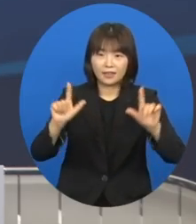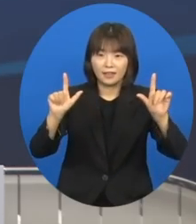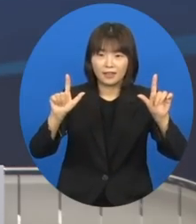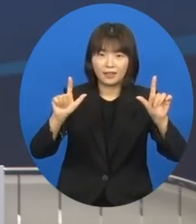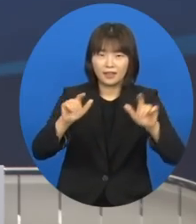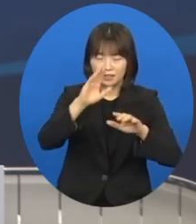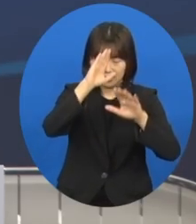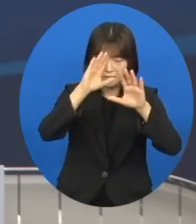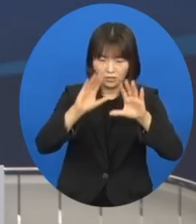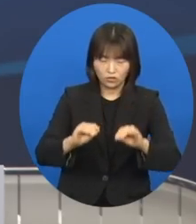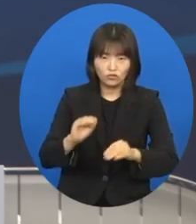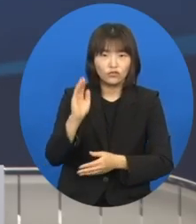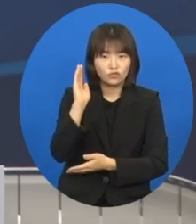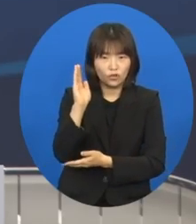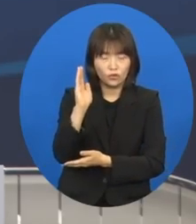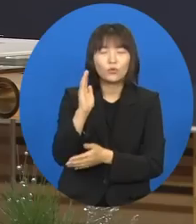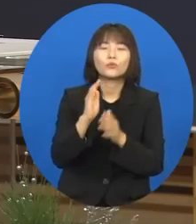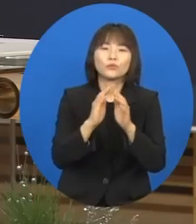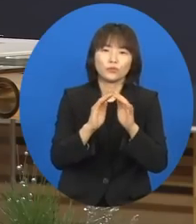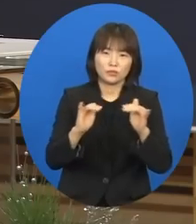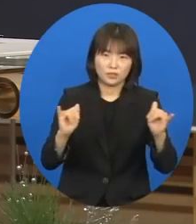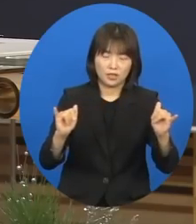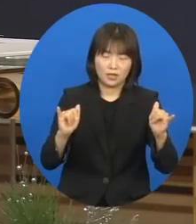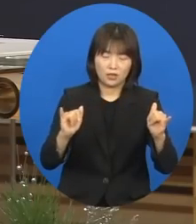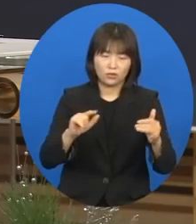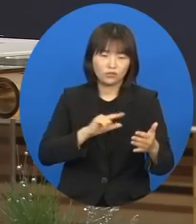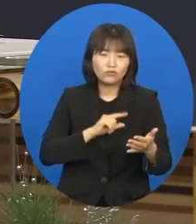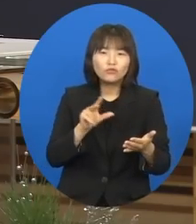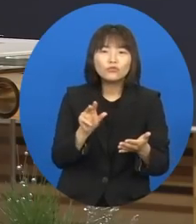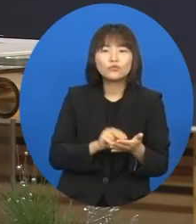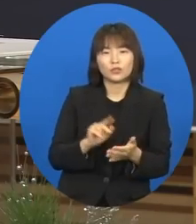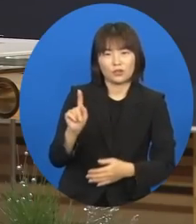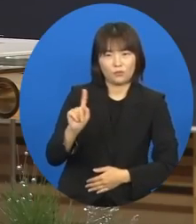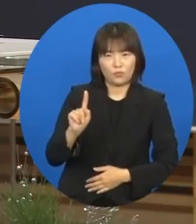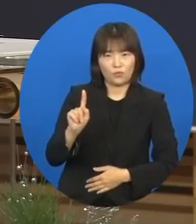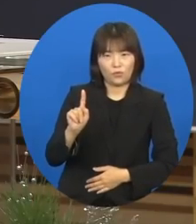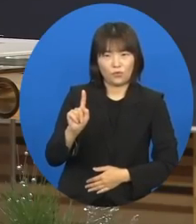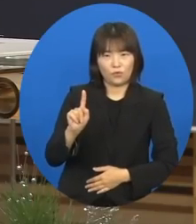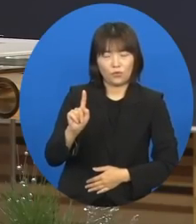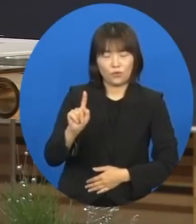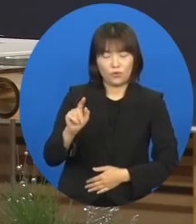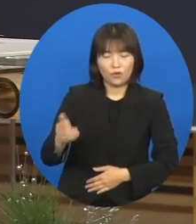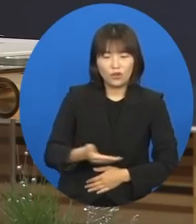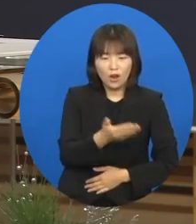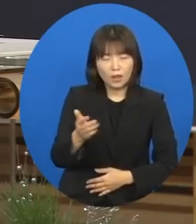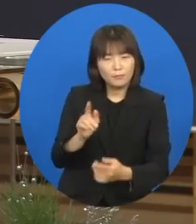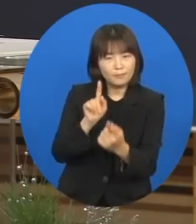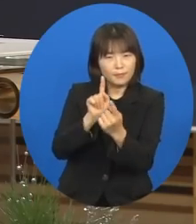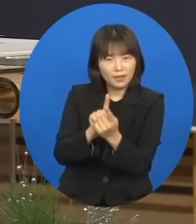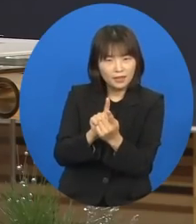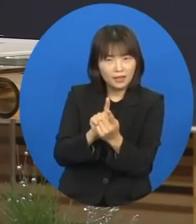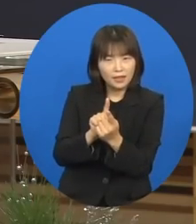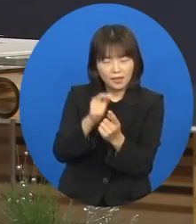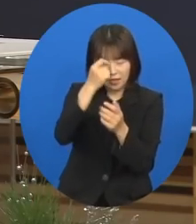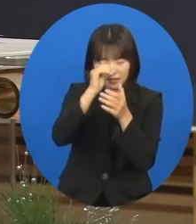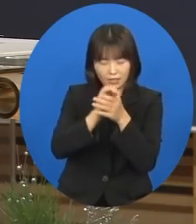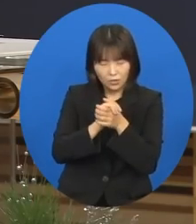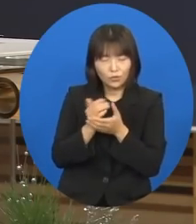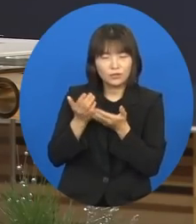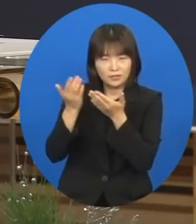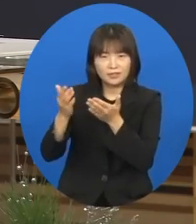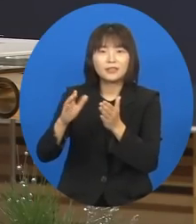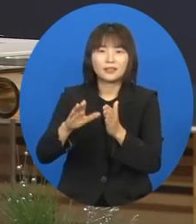치유 설교자로서 어떤 주제를 가지고 제가 여러분을 만나야 하나 기도를 했을